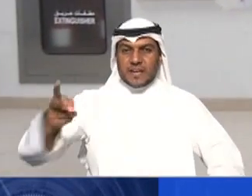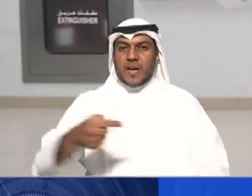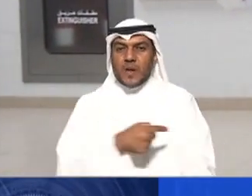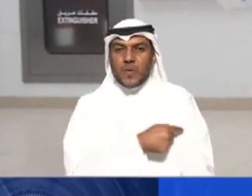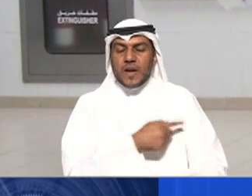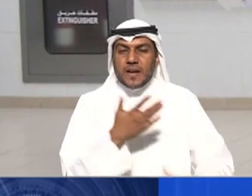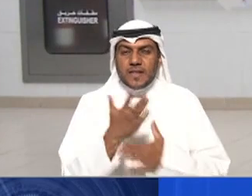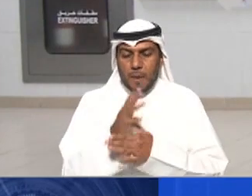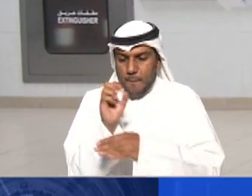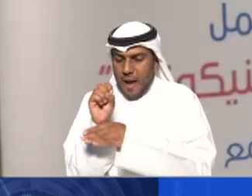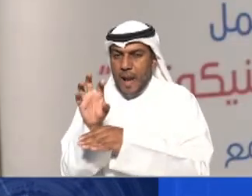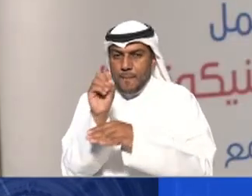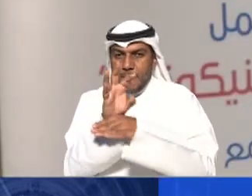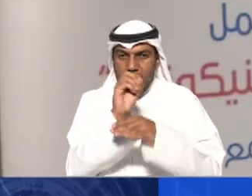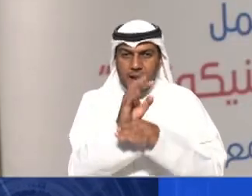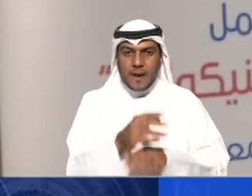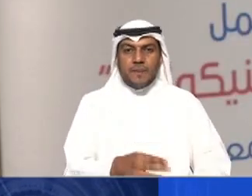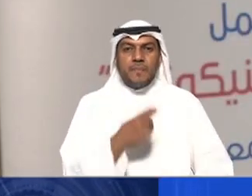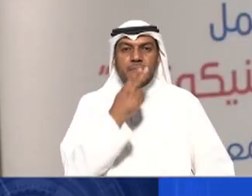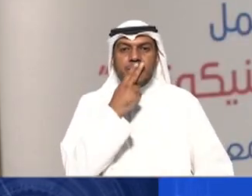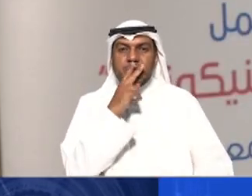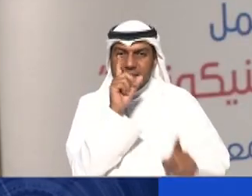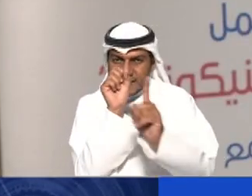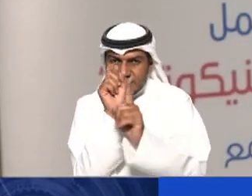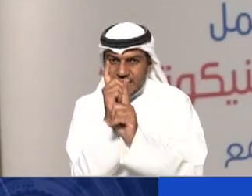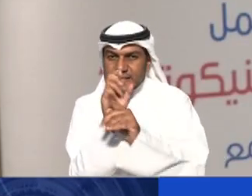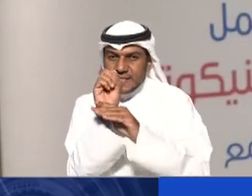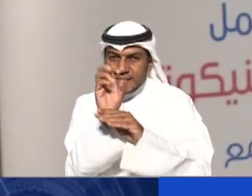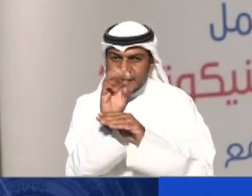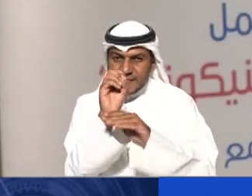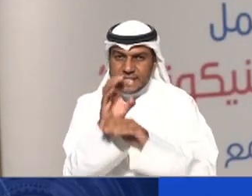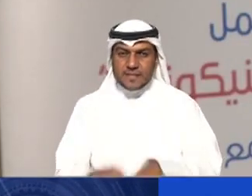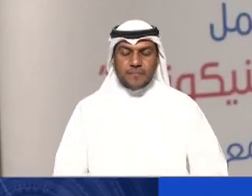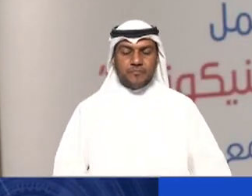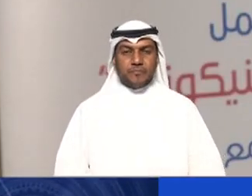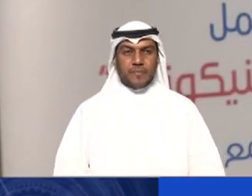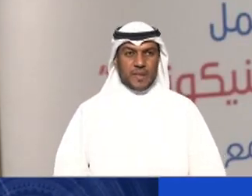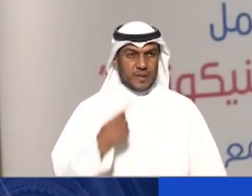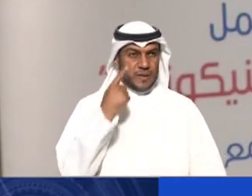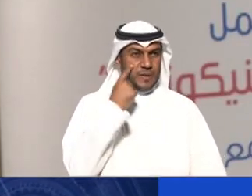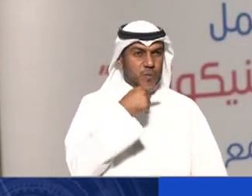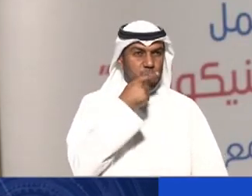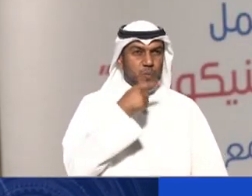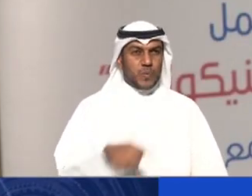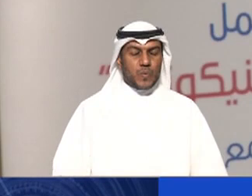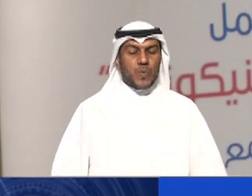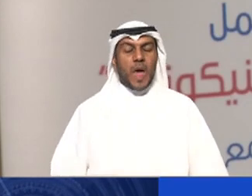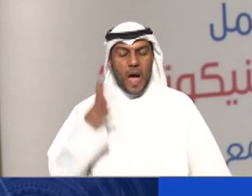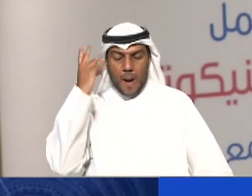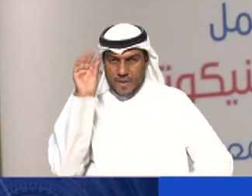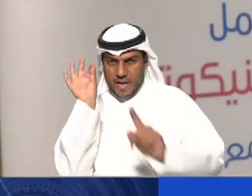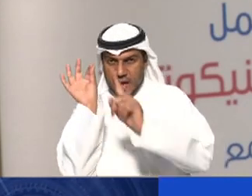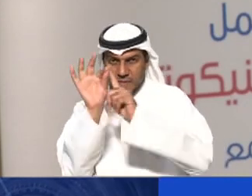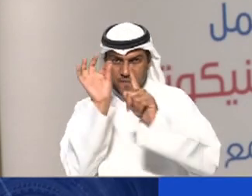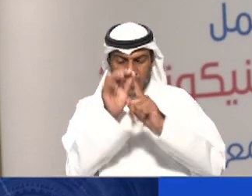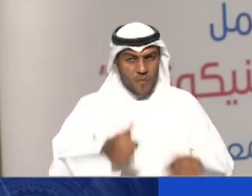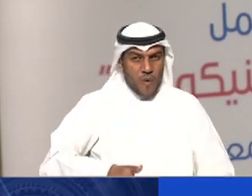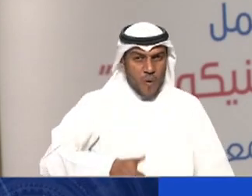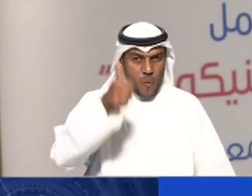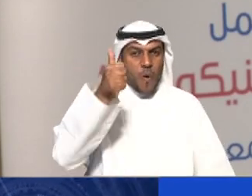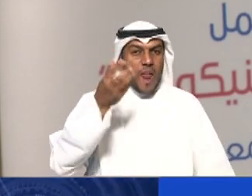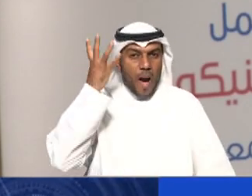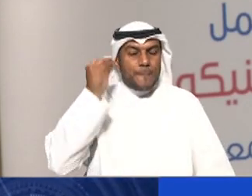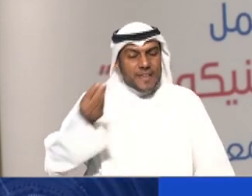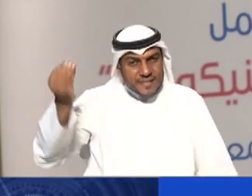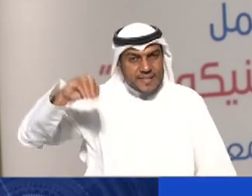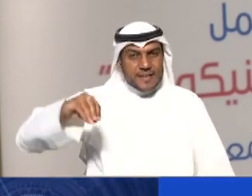السلوكية والدوائية. الهدف ان احنا نزيد عدد العيادات. طبعا هذه العيادات تقدم خدمة مميزة جدا، هي تعمل في